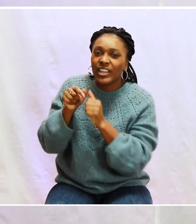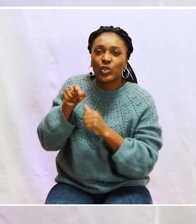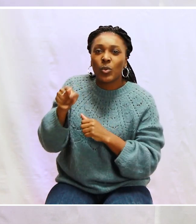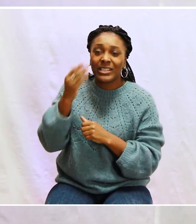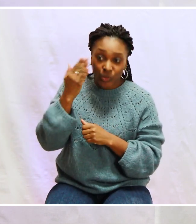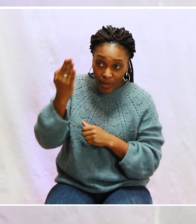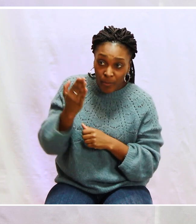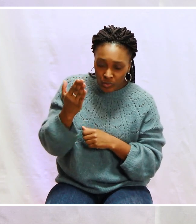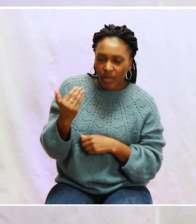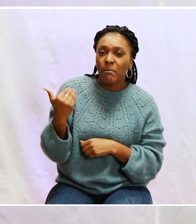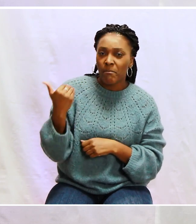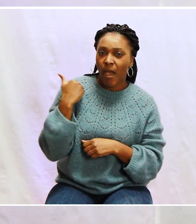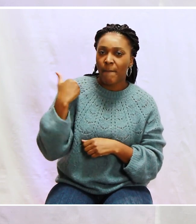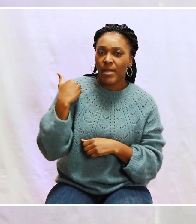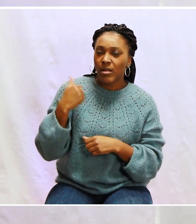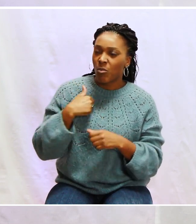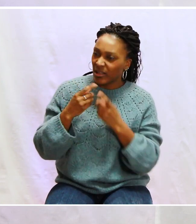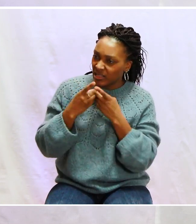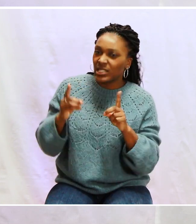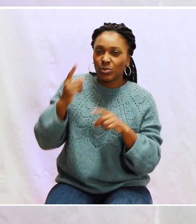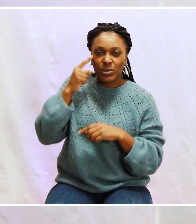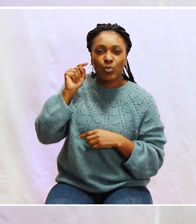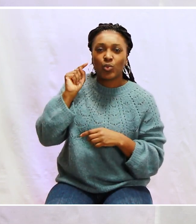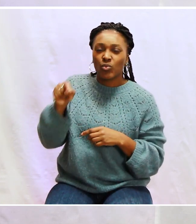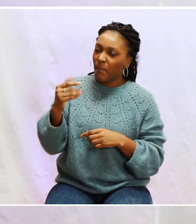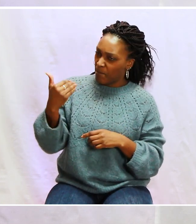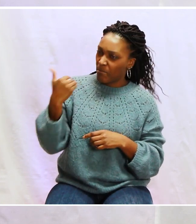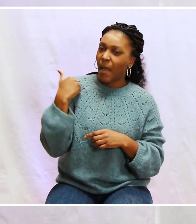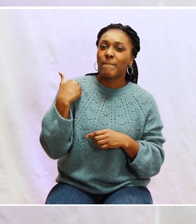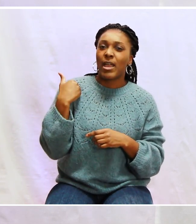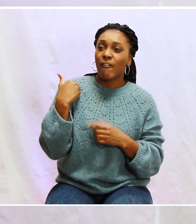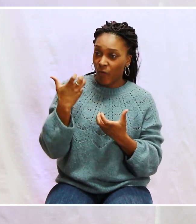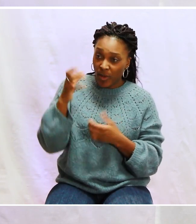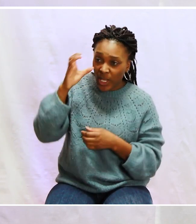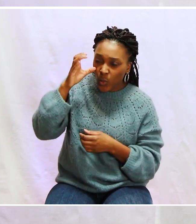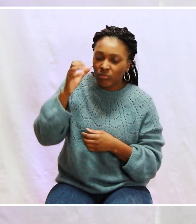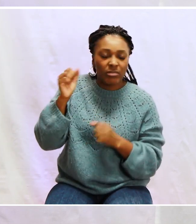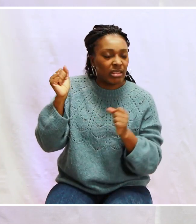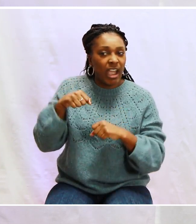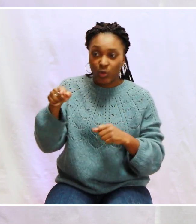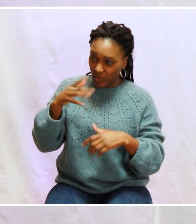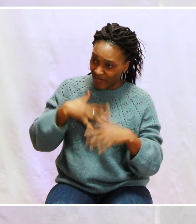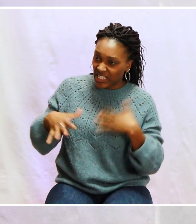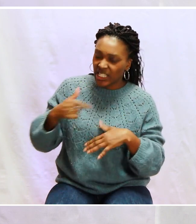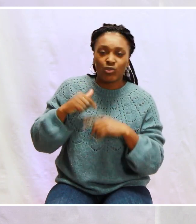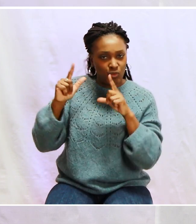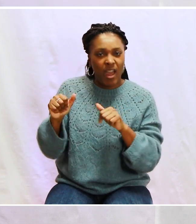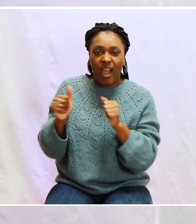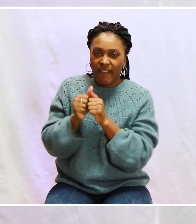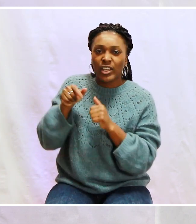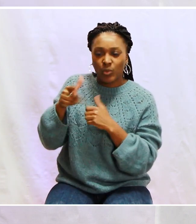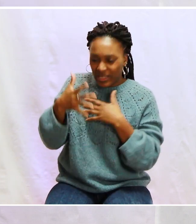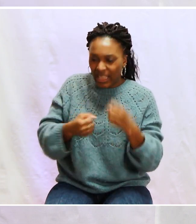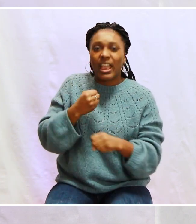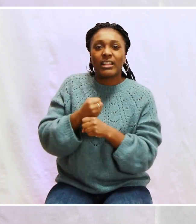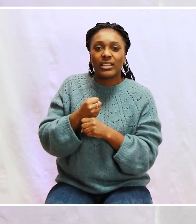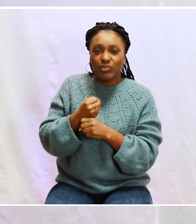as besoin de moi, je suis dispo pour toi. Si tu as besoin d'avoir une oreille qui t'écoute quand tu es fatigué, je suis là avec toi cette